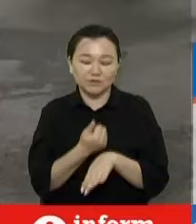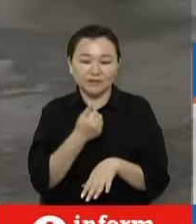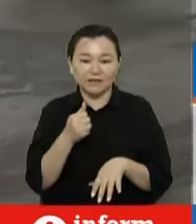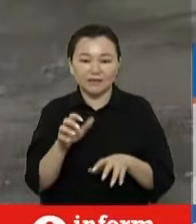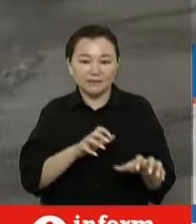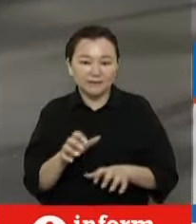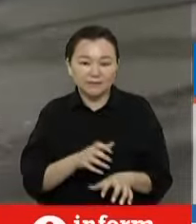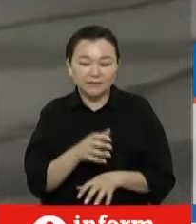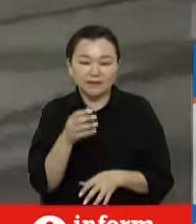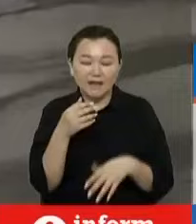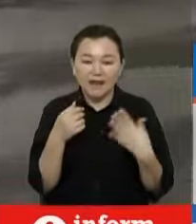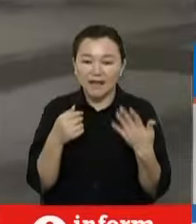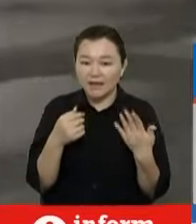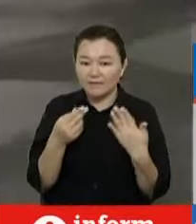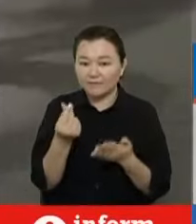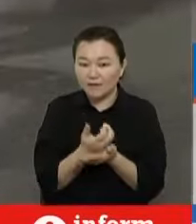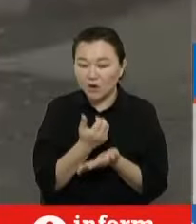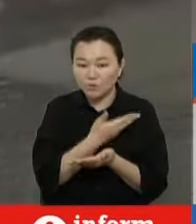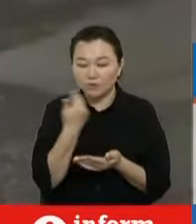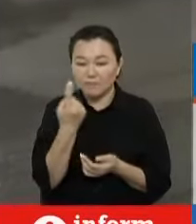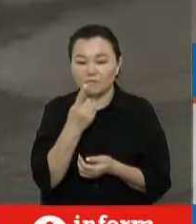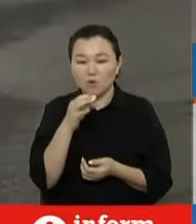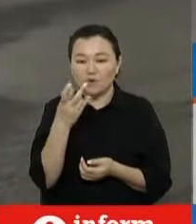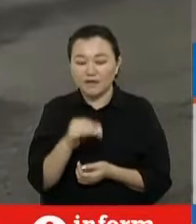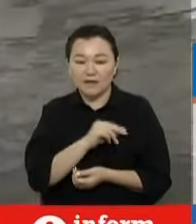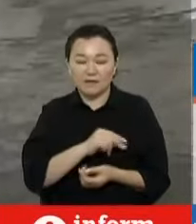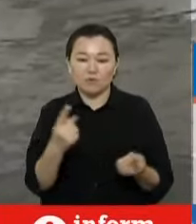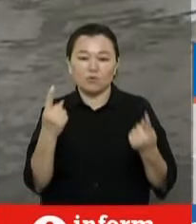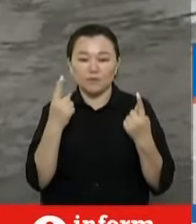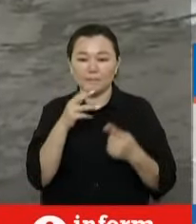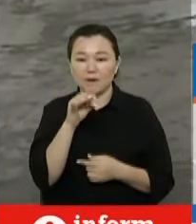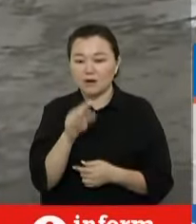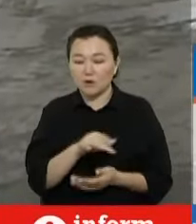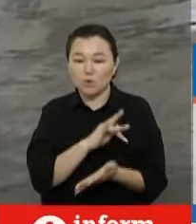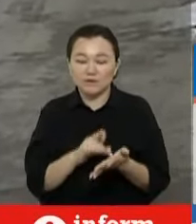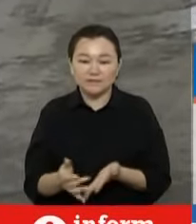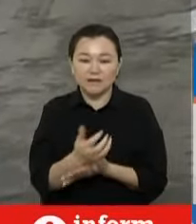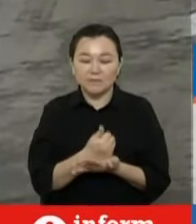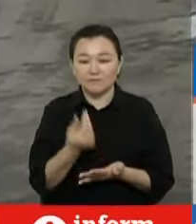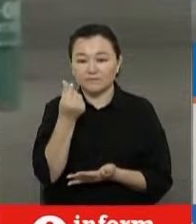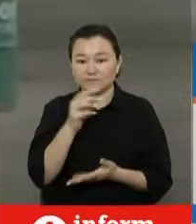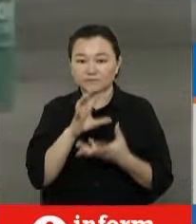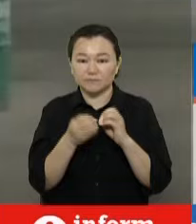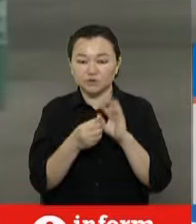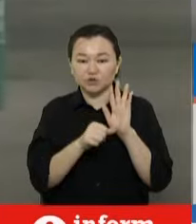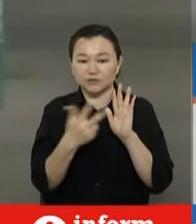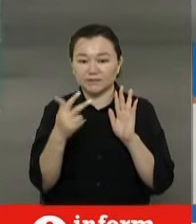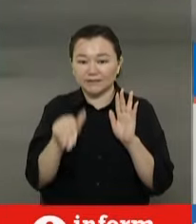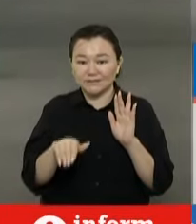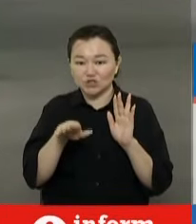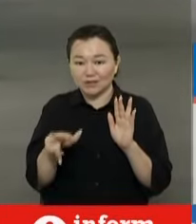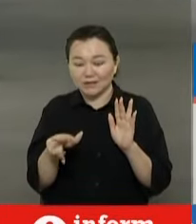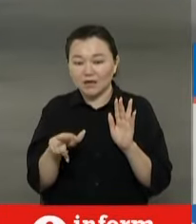нелегальные доходы. За первый день работы «Унай» самый крупный автопарк города собрал выручку всего в 63 тысячи